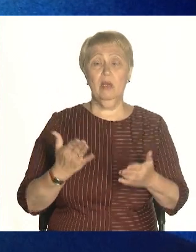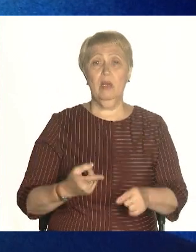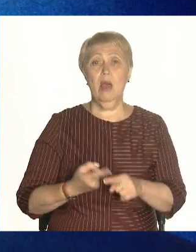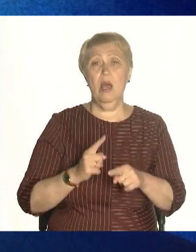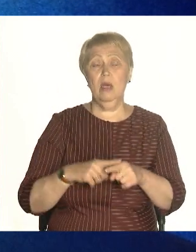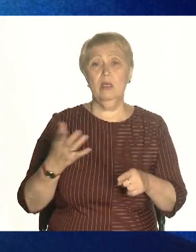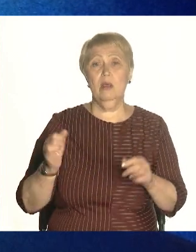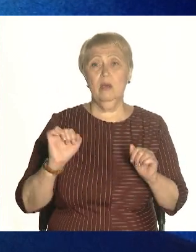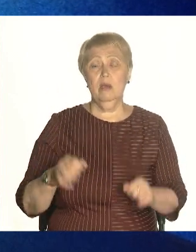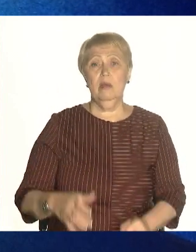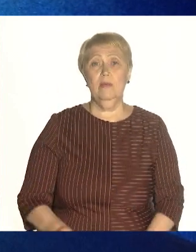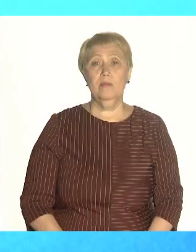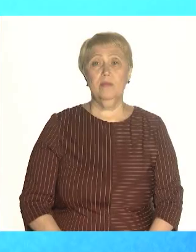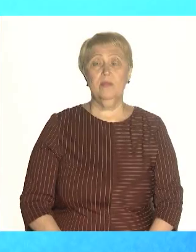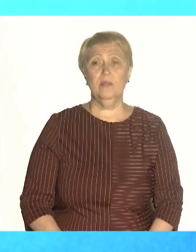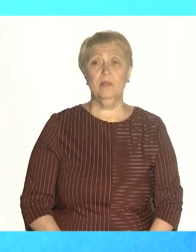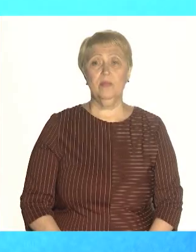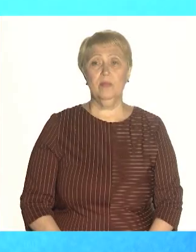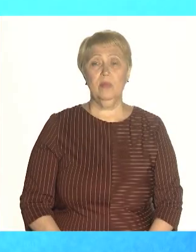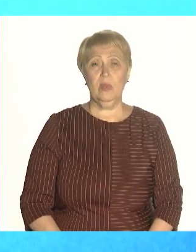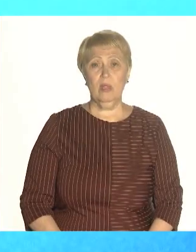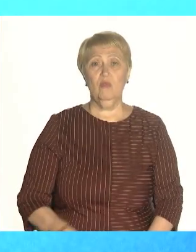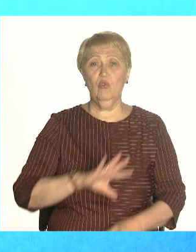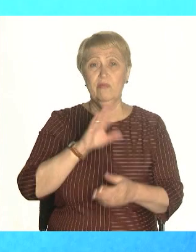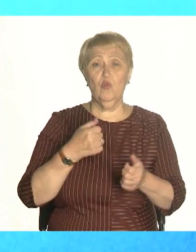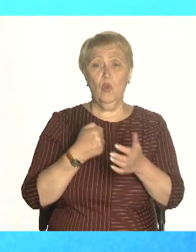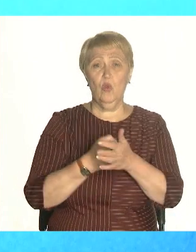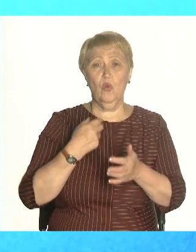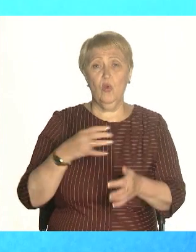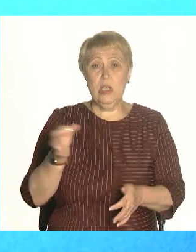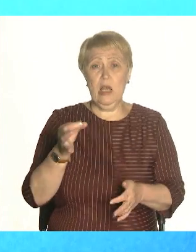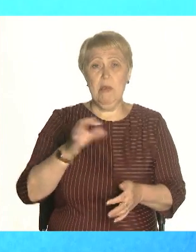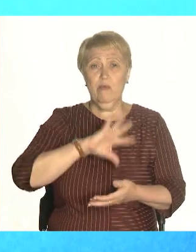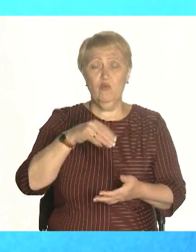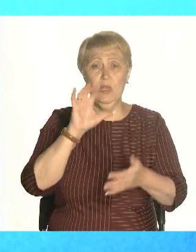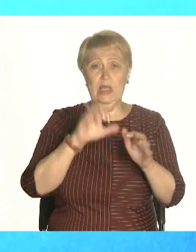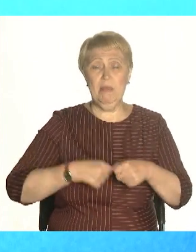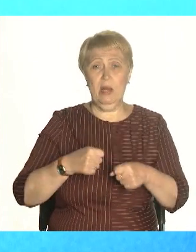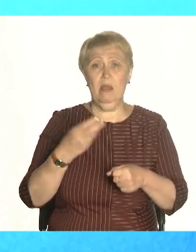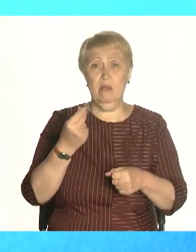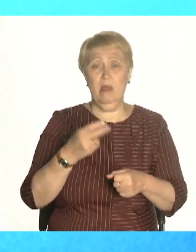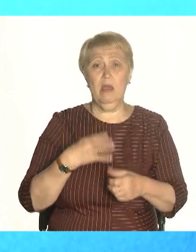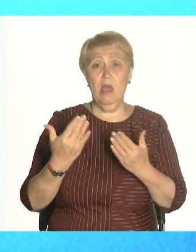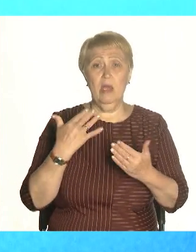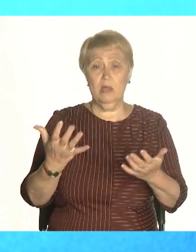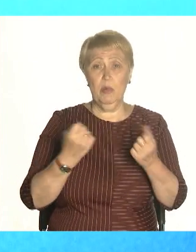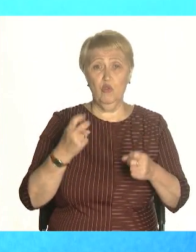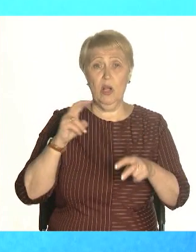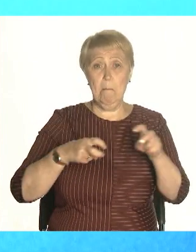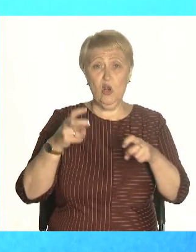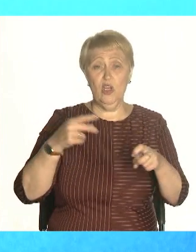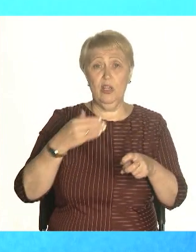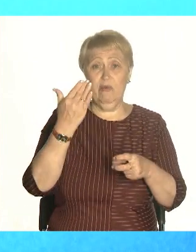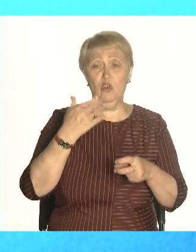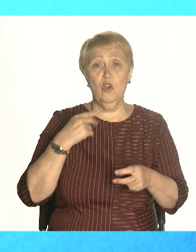может, слово не очень красивое, выгребают все до копейки у людей. То есть, если мошенник получил доступ к вашему счету, он забирает все, что там